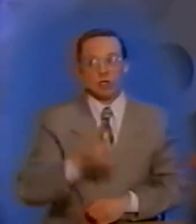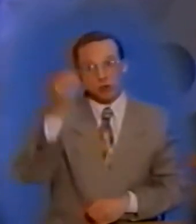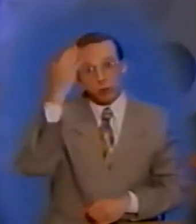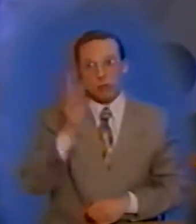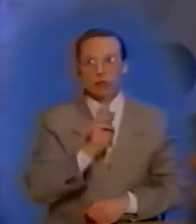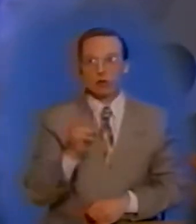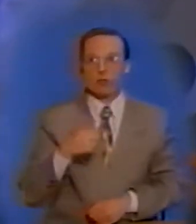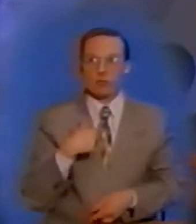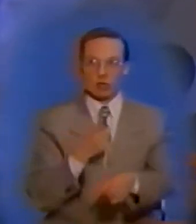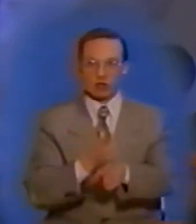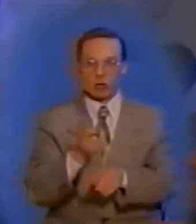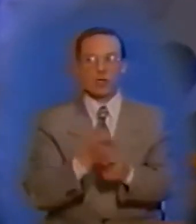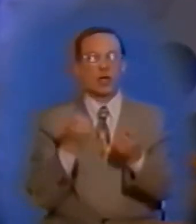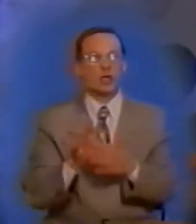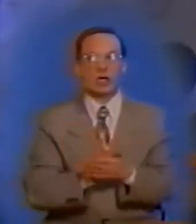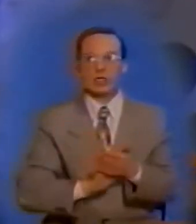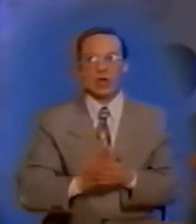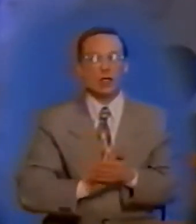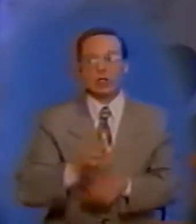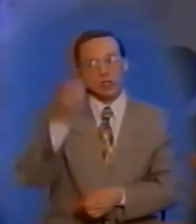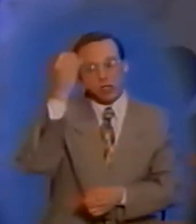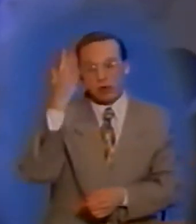ten šaipėmės, jie niekada ir nesupras, ką mes norėjom